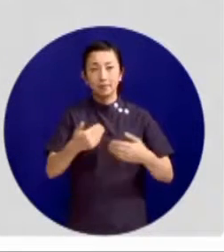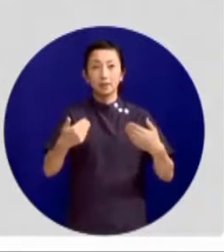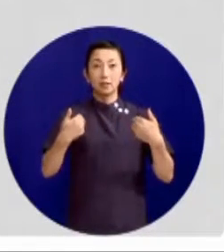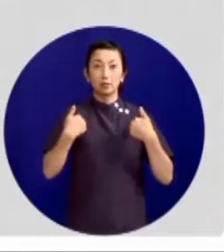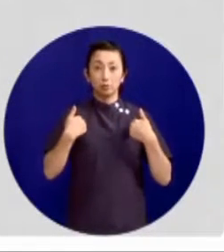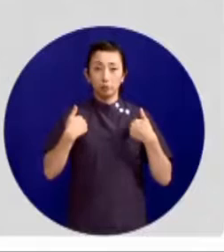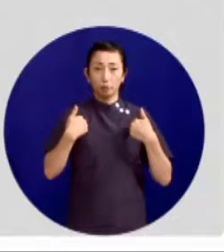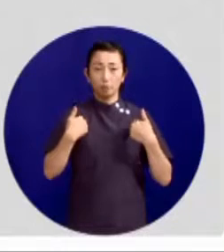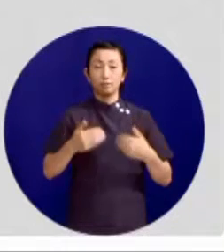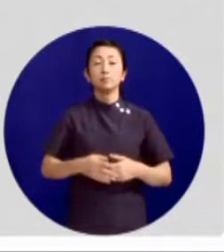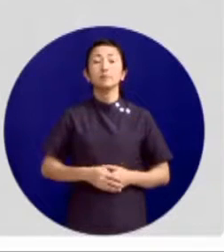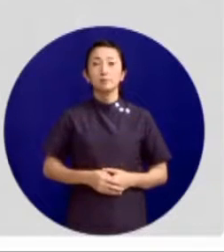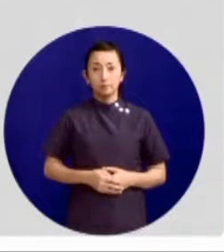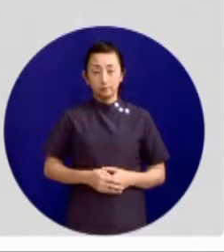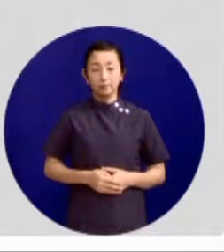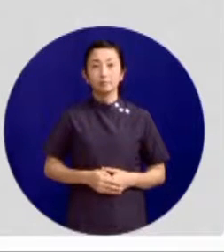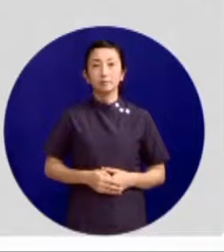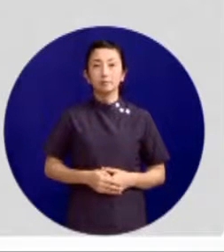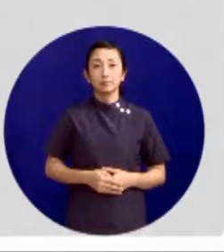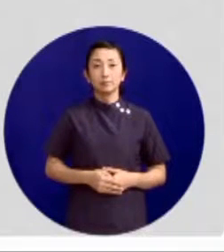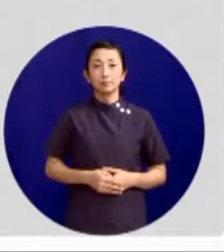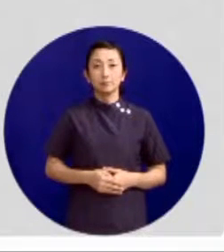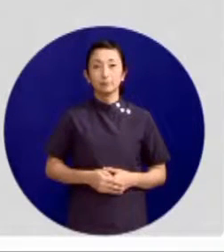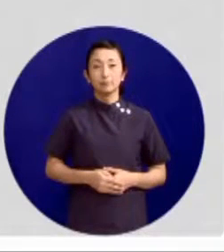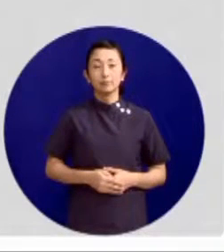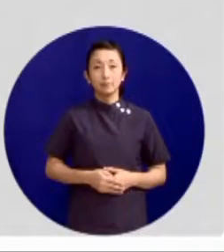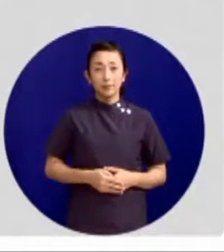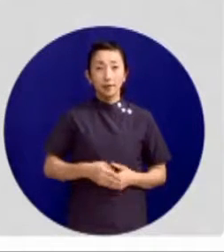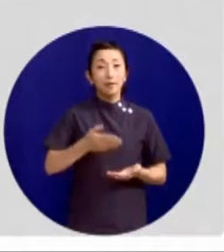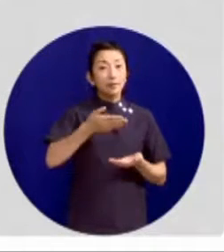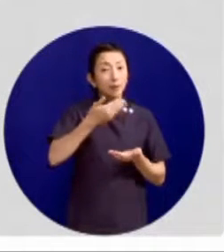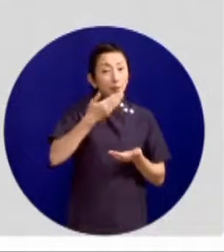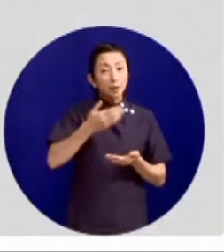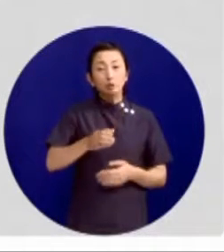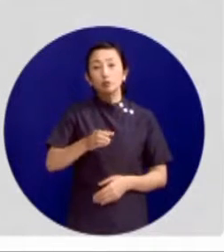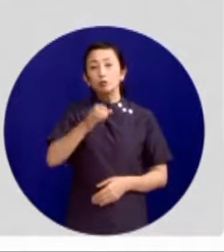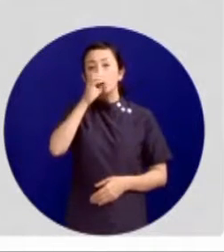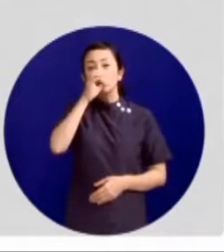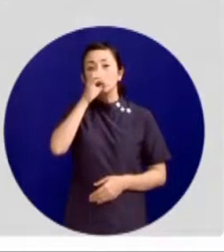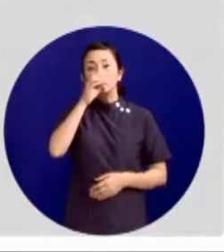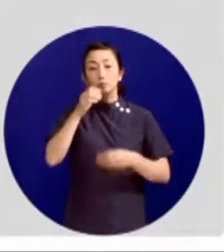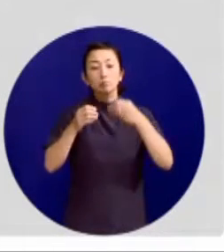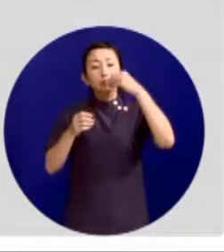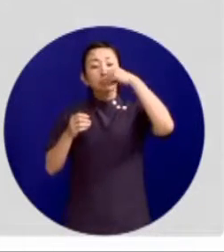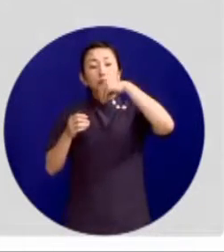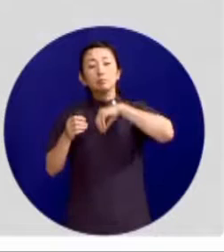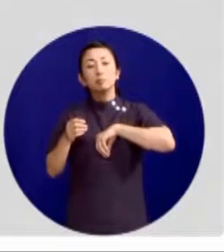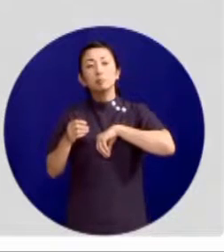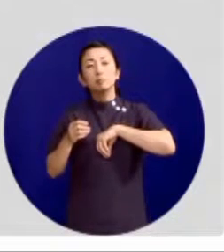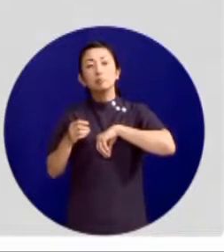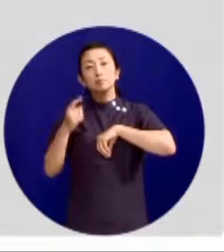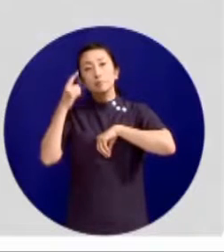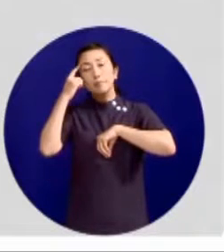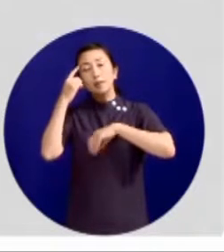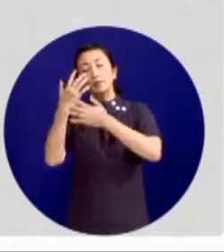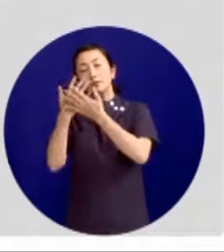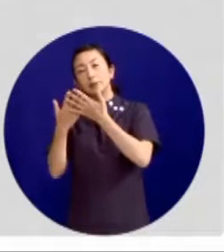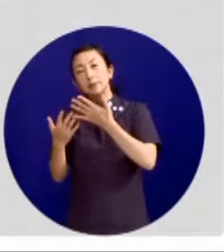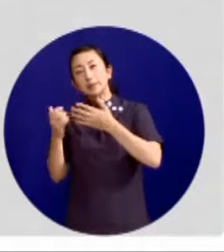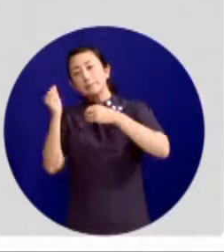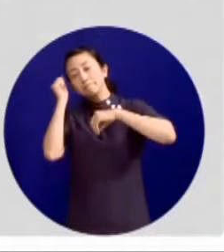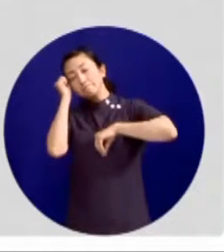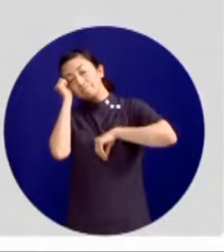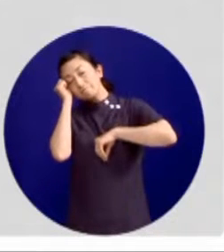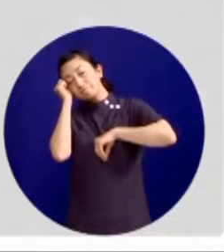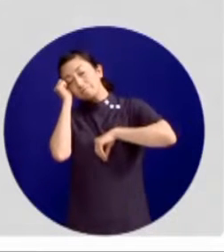必ず守ってください。絶飲食ですが、胃の中に食べ物や水分が残っていると麻酔中に吐